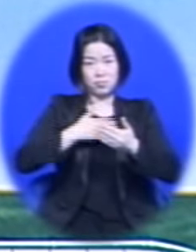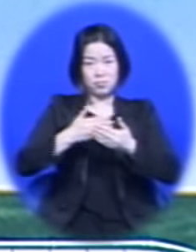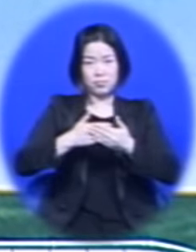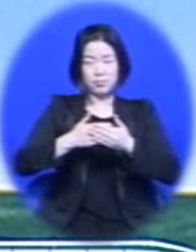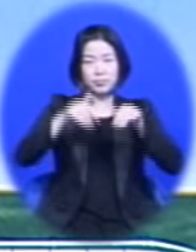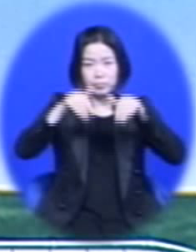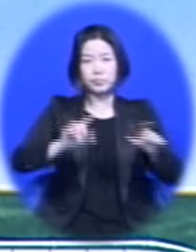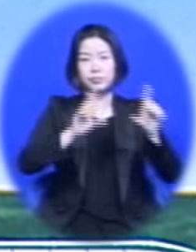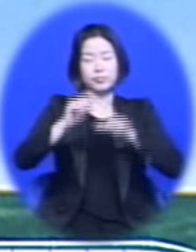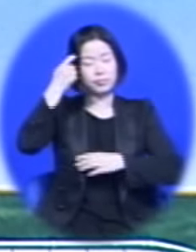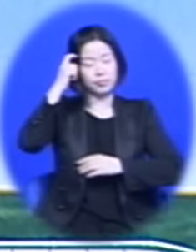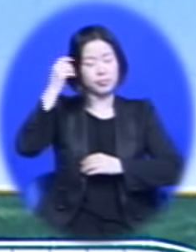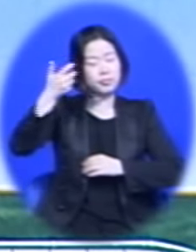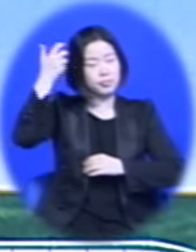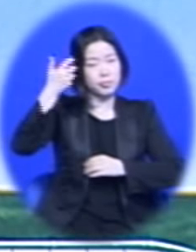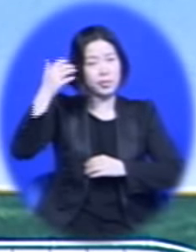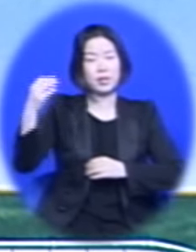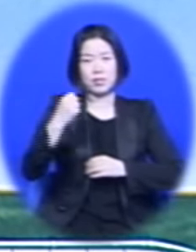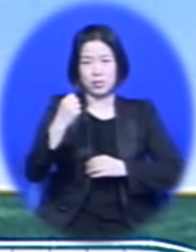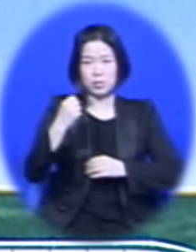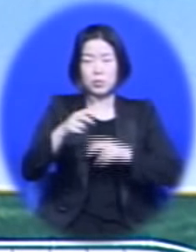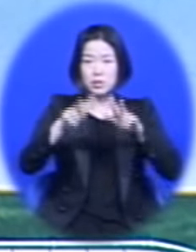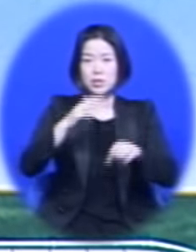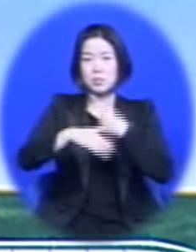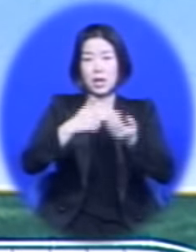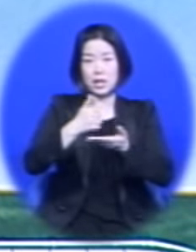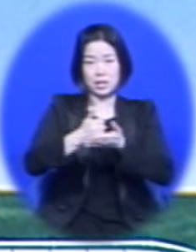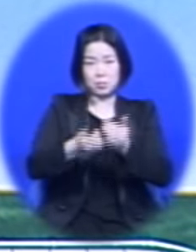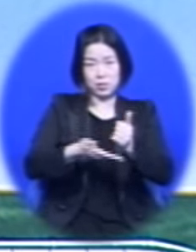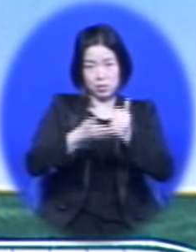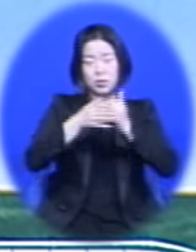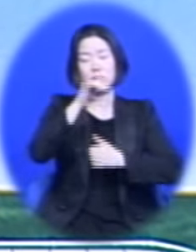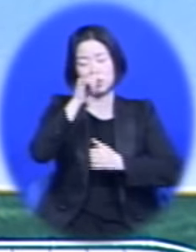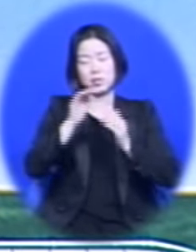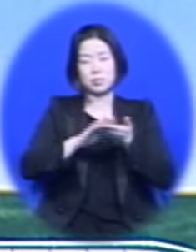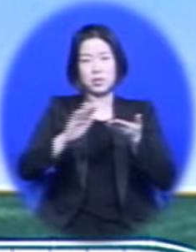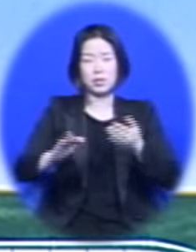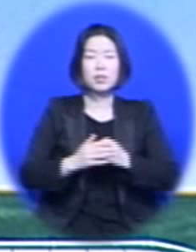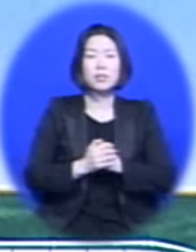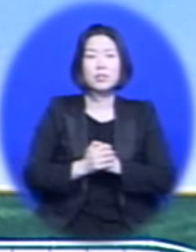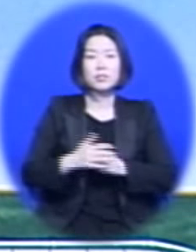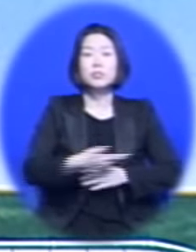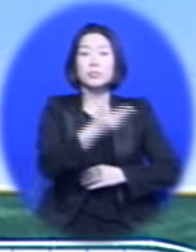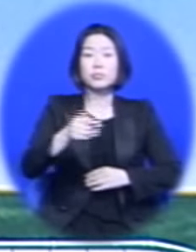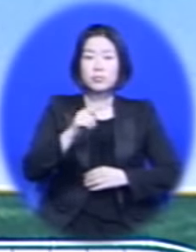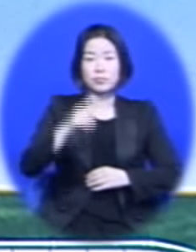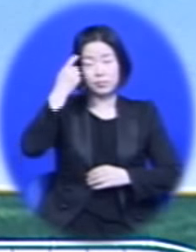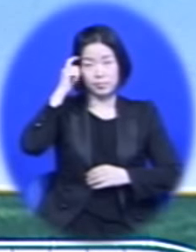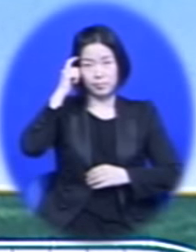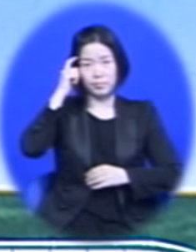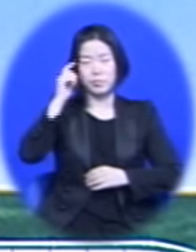무서워하는 종살이의 영을 가지고 지금 하나님을 섬기고 계시는 것입니다. 여러분, 이